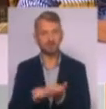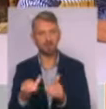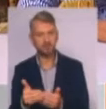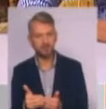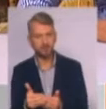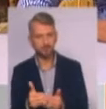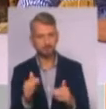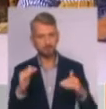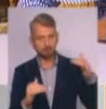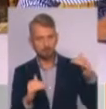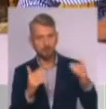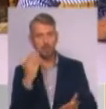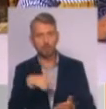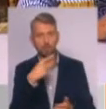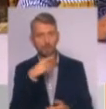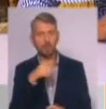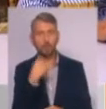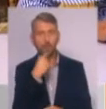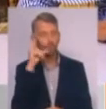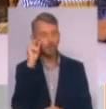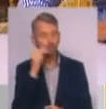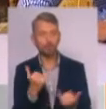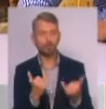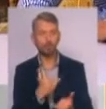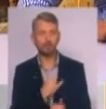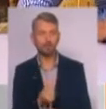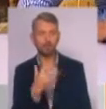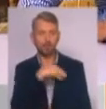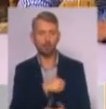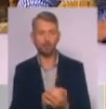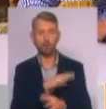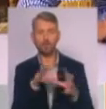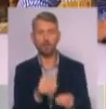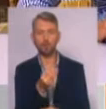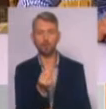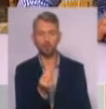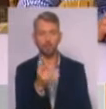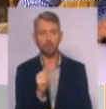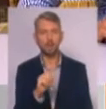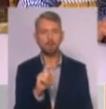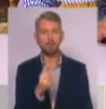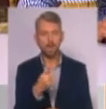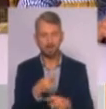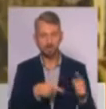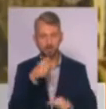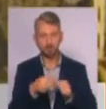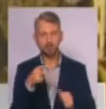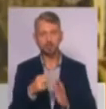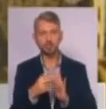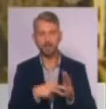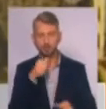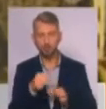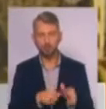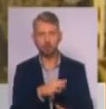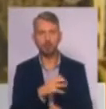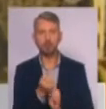то сьогодні в нас надходження до загального фонду на перше півріччя 2017 року